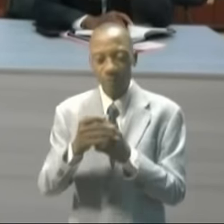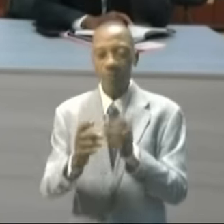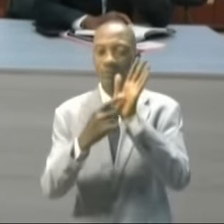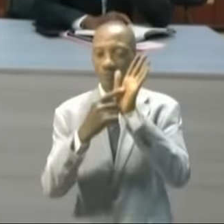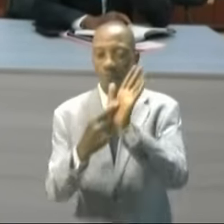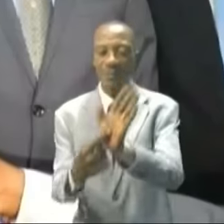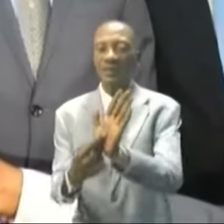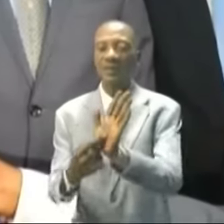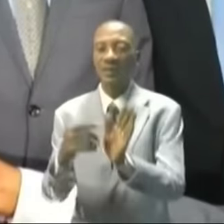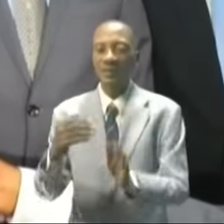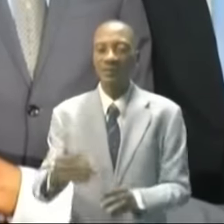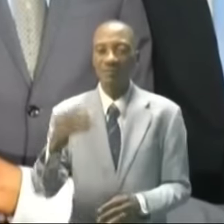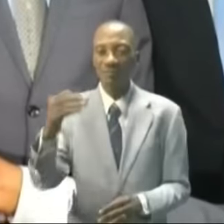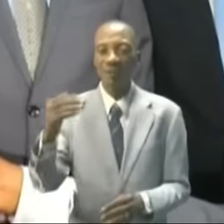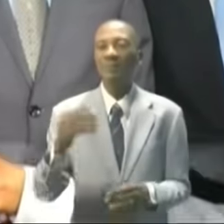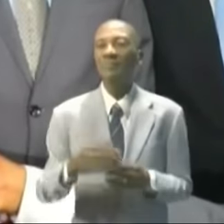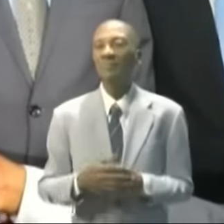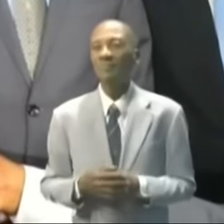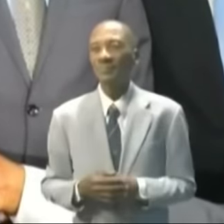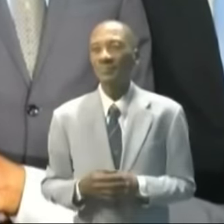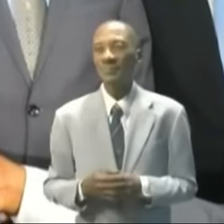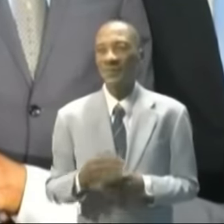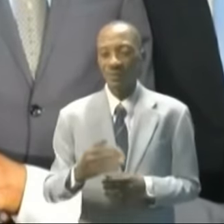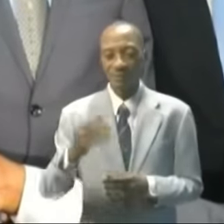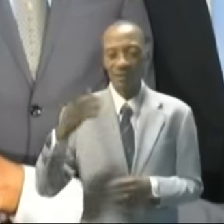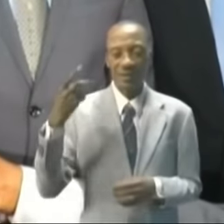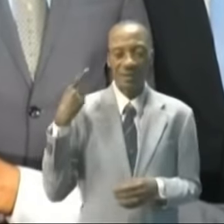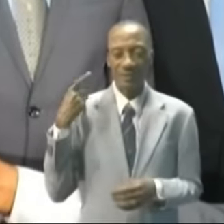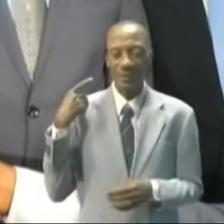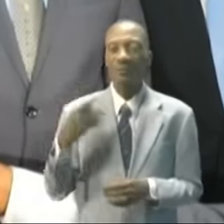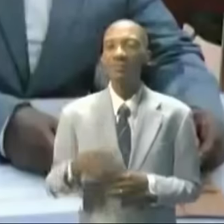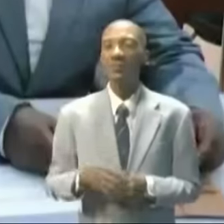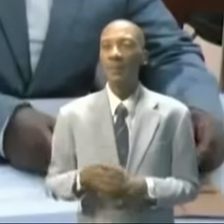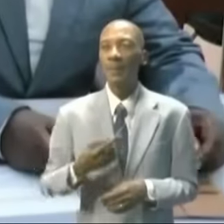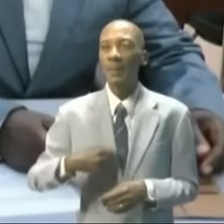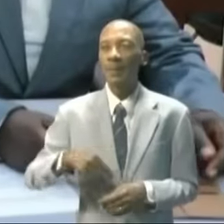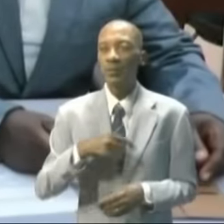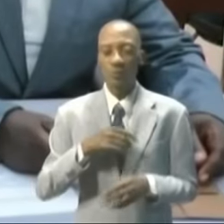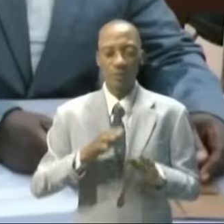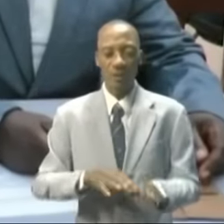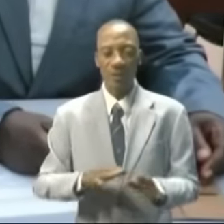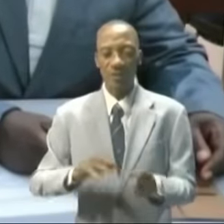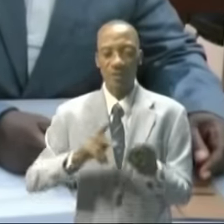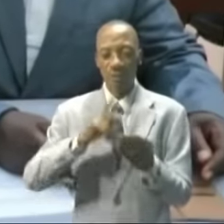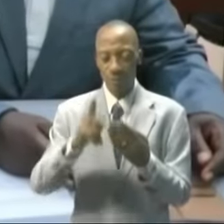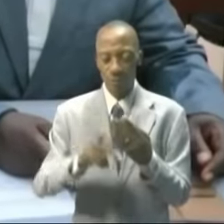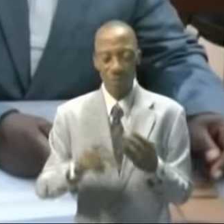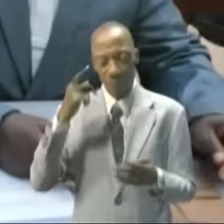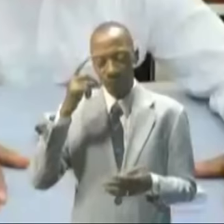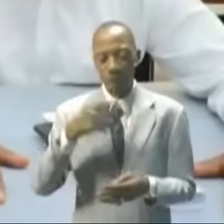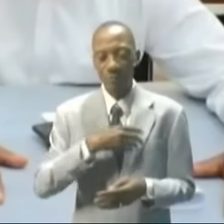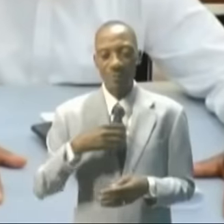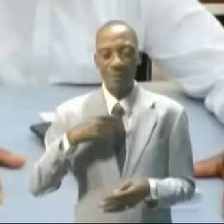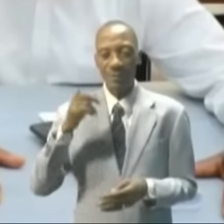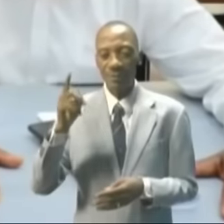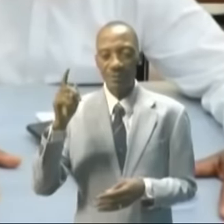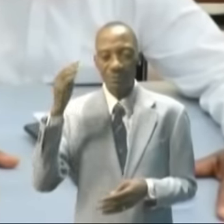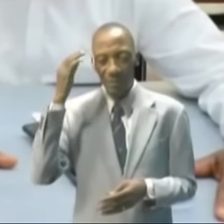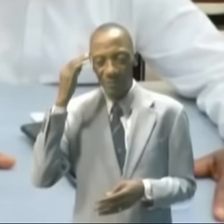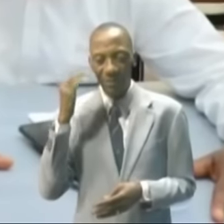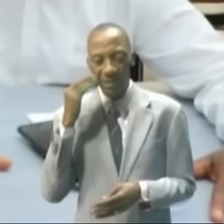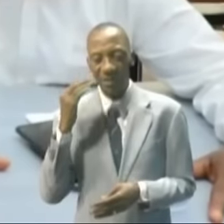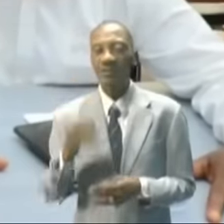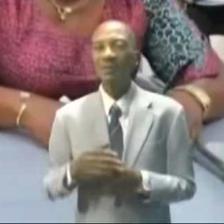le gouvernement sera investi parce que nous attendons le programme de Madame la Première ministre pour que nous puissions